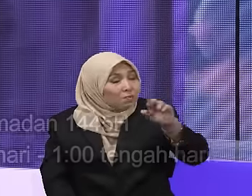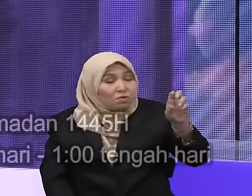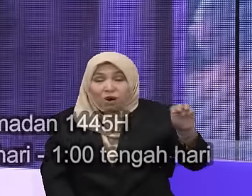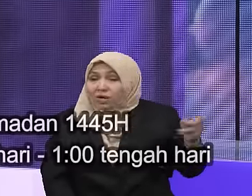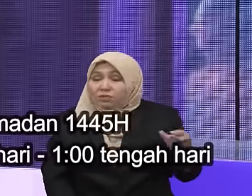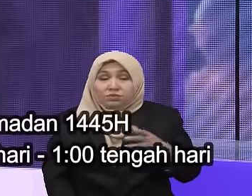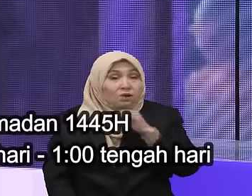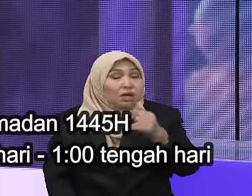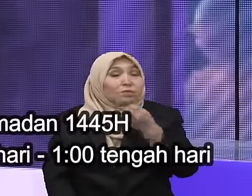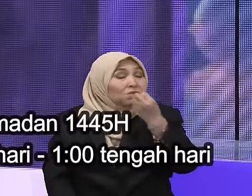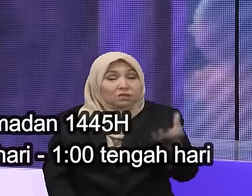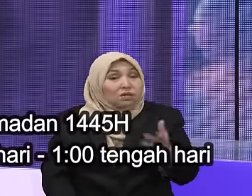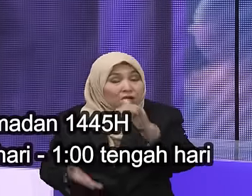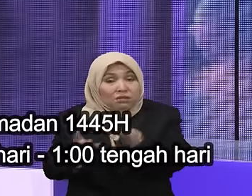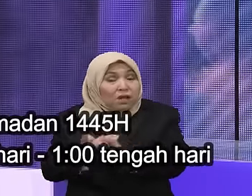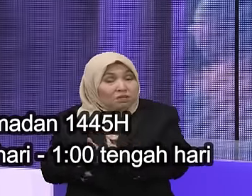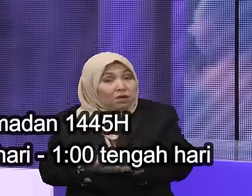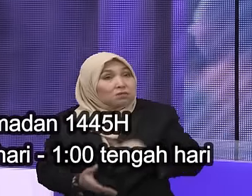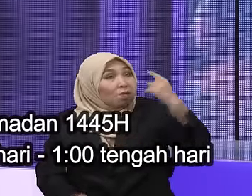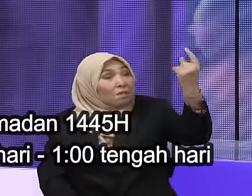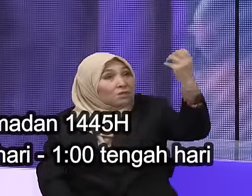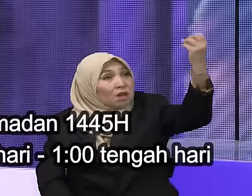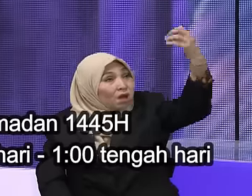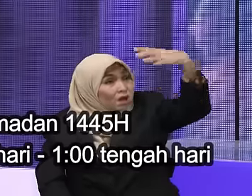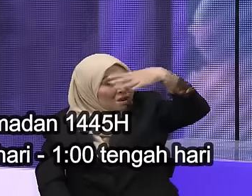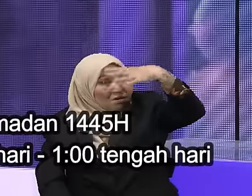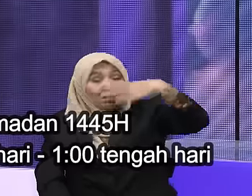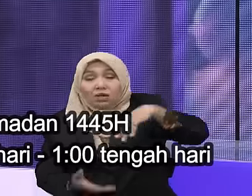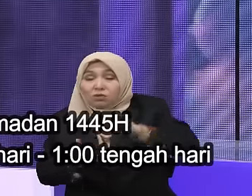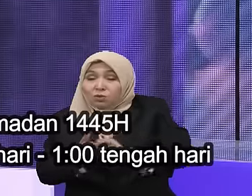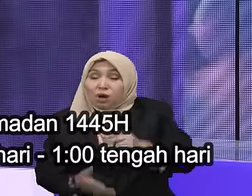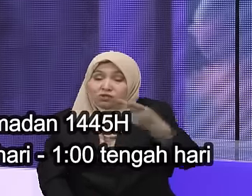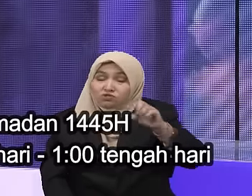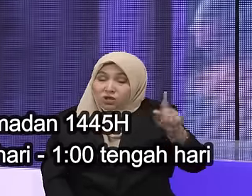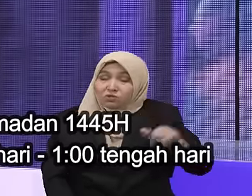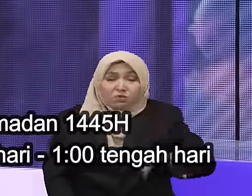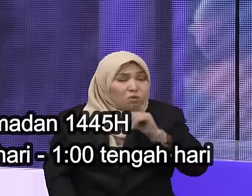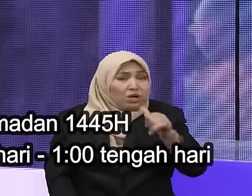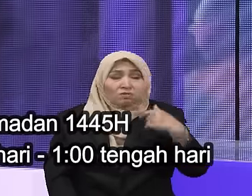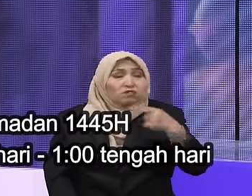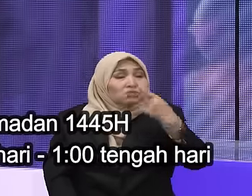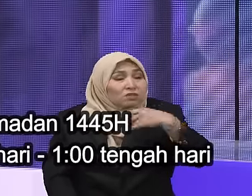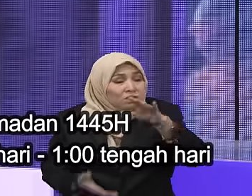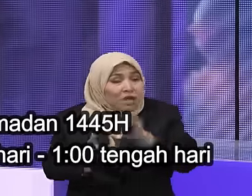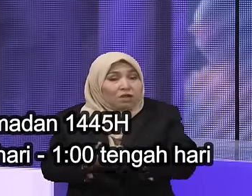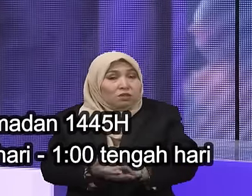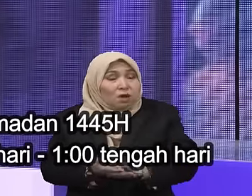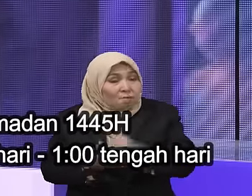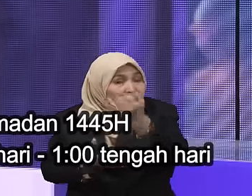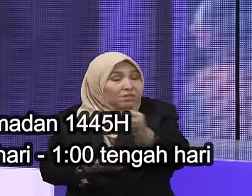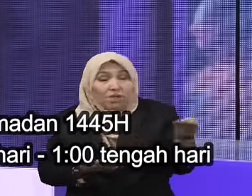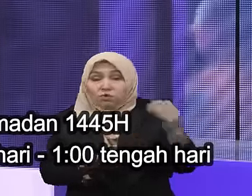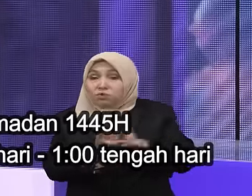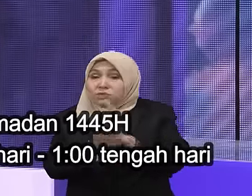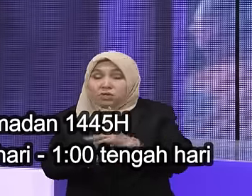Ibrahim menyatakan bahawa matahari itu, ya, bila cakap hadza rabbi itu, bukan Nabi Ibrahim merujuk kepada objek itu